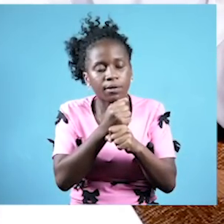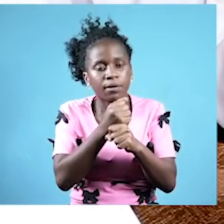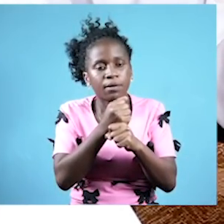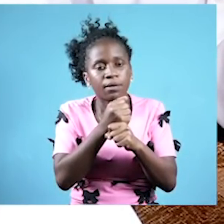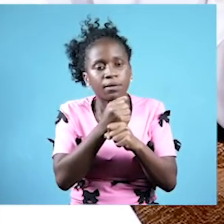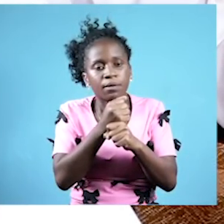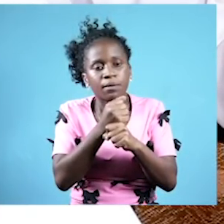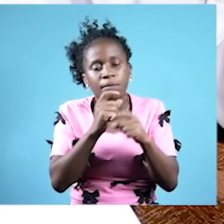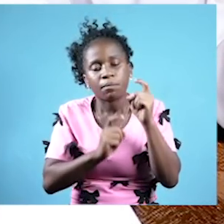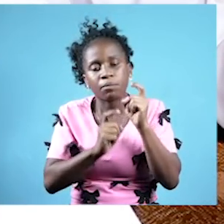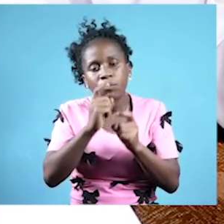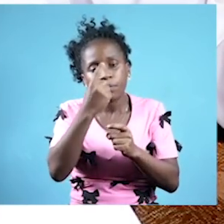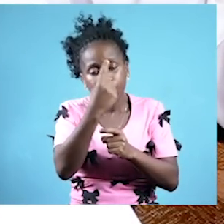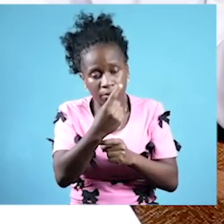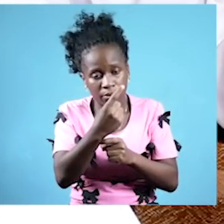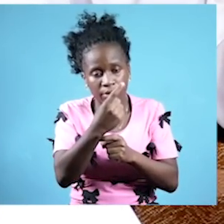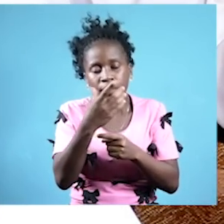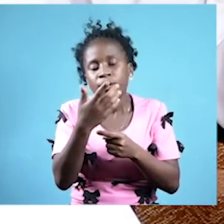makundi ni haramu.